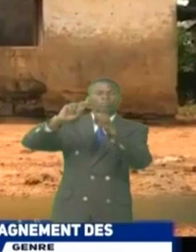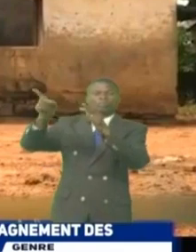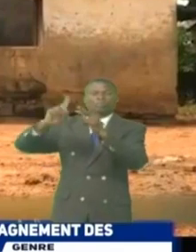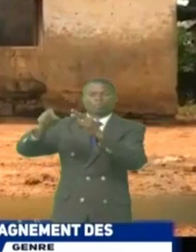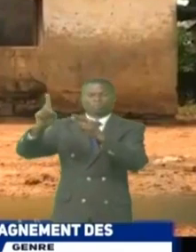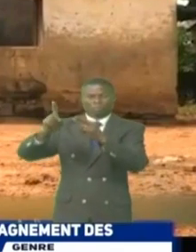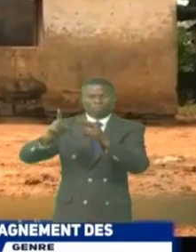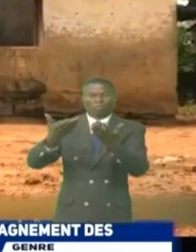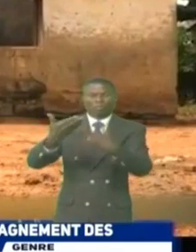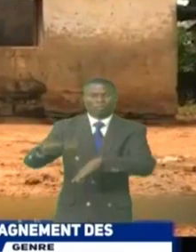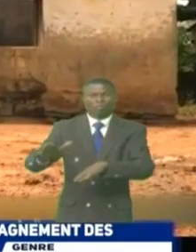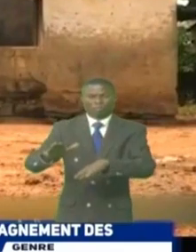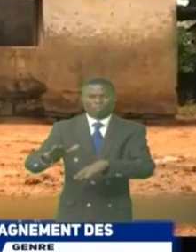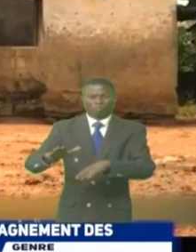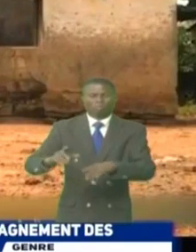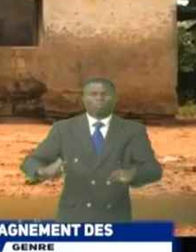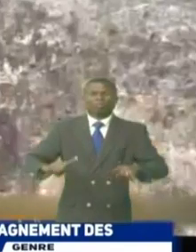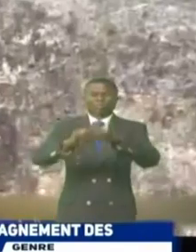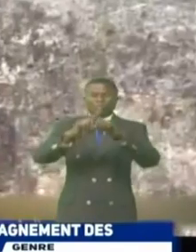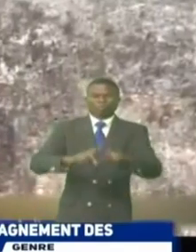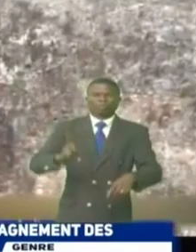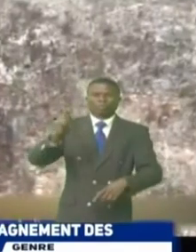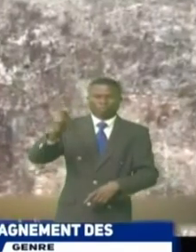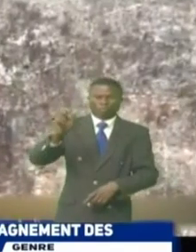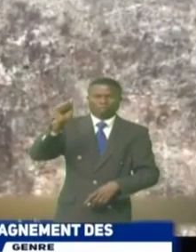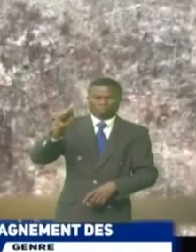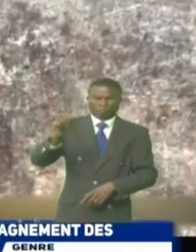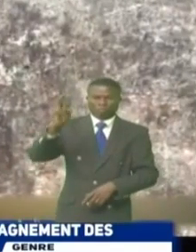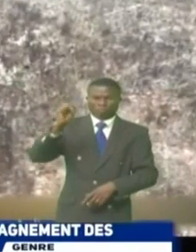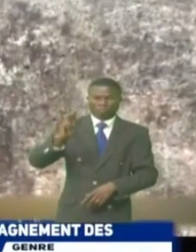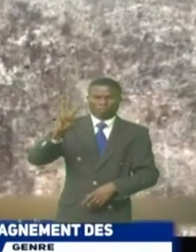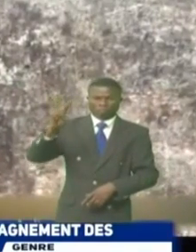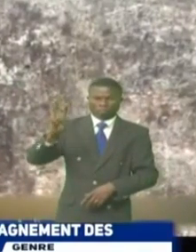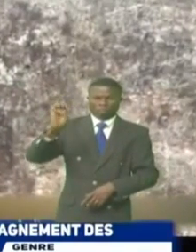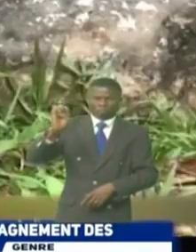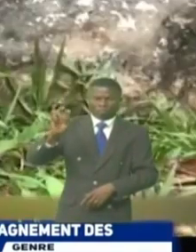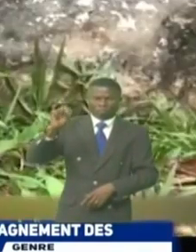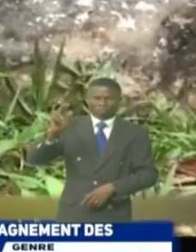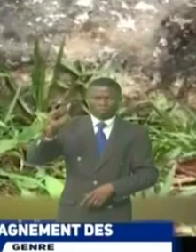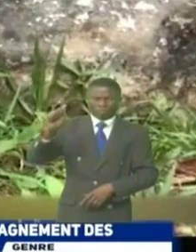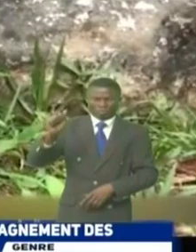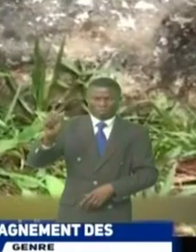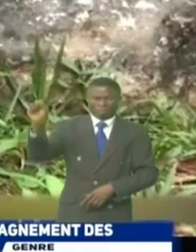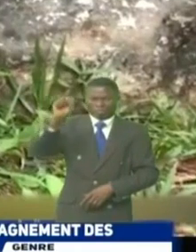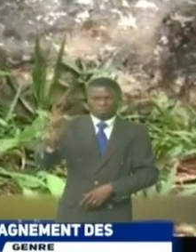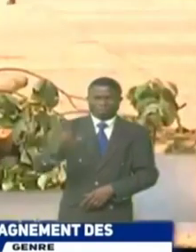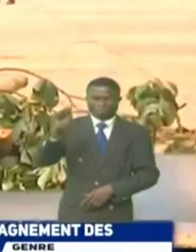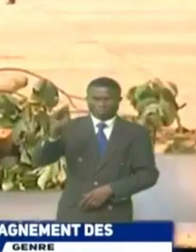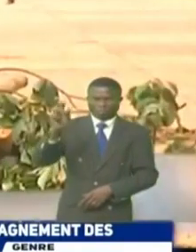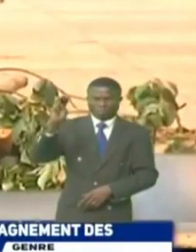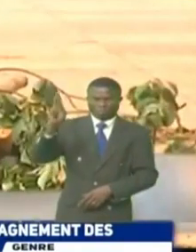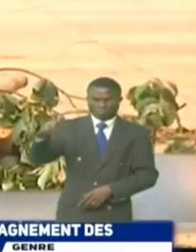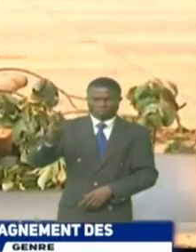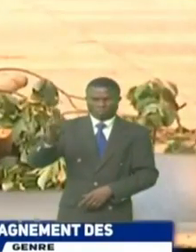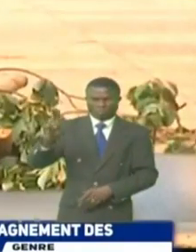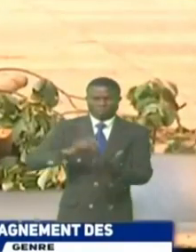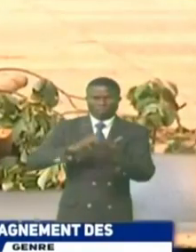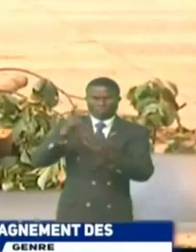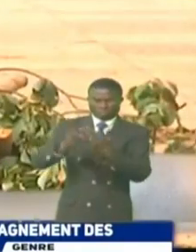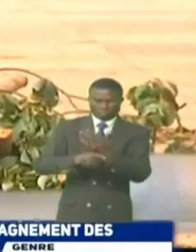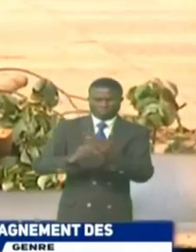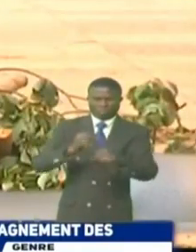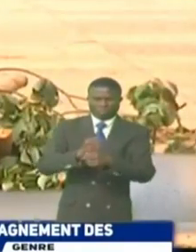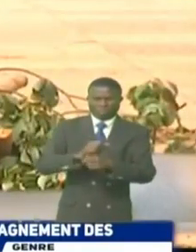tout perdu. Les conflits Kamouena-Sapou appartient certes au passé, mais ses conséquences se conjuguent encore au présent.